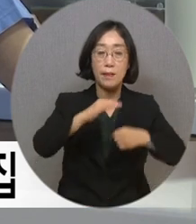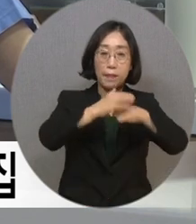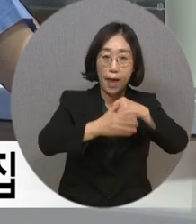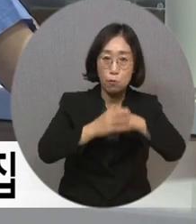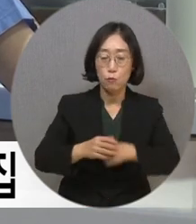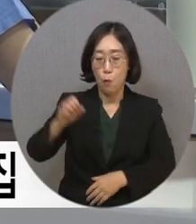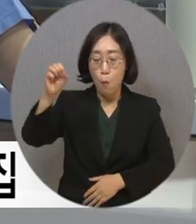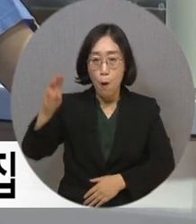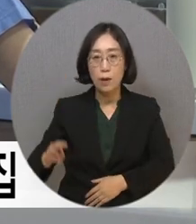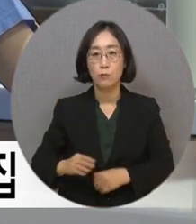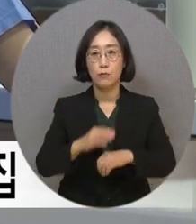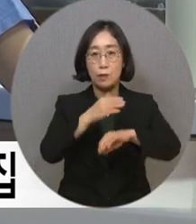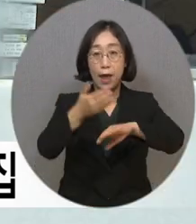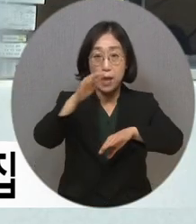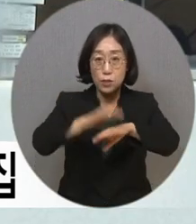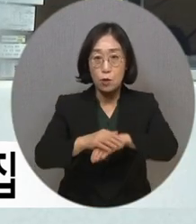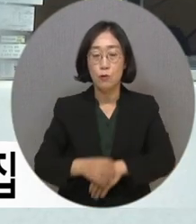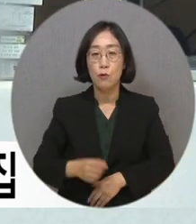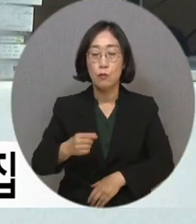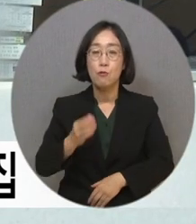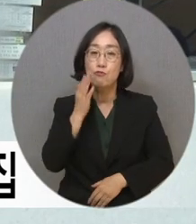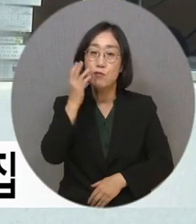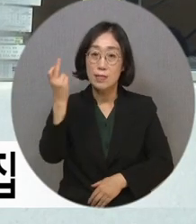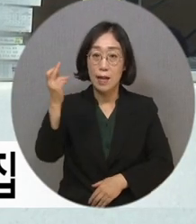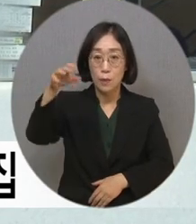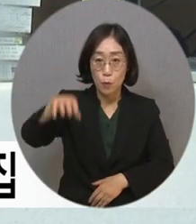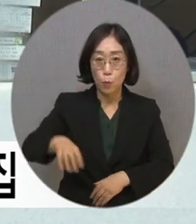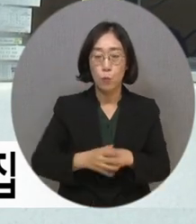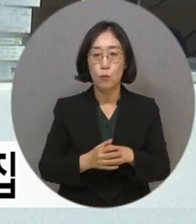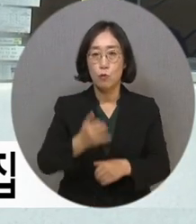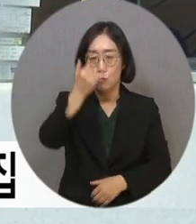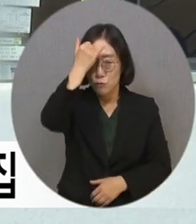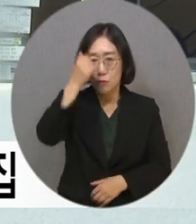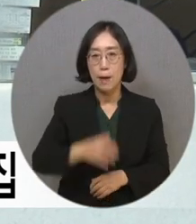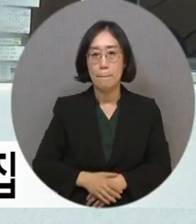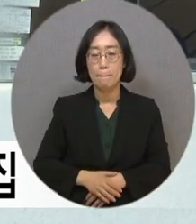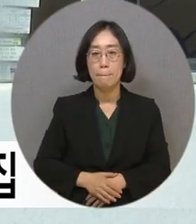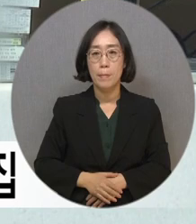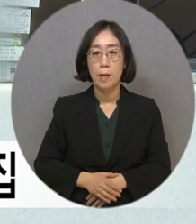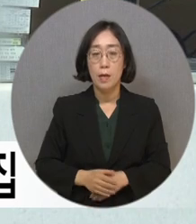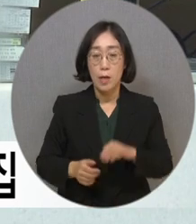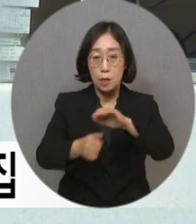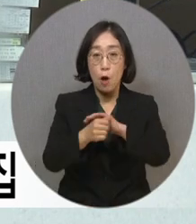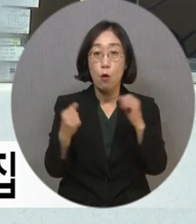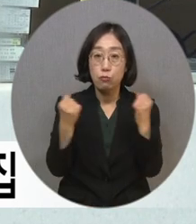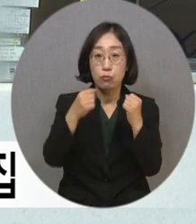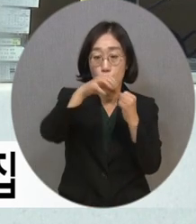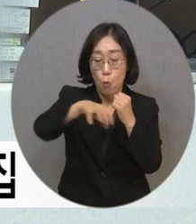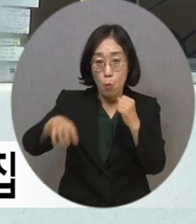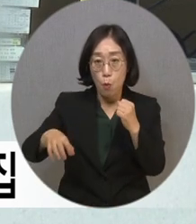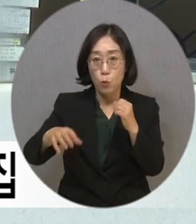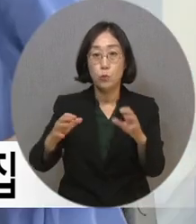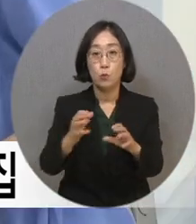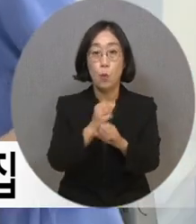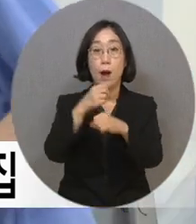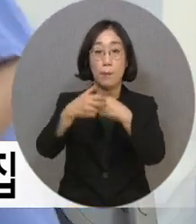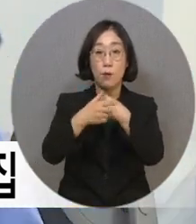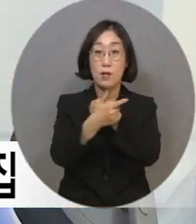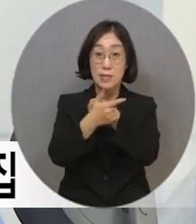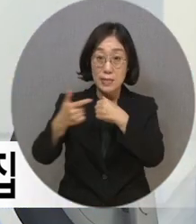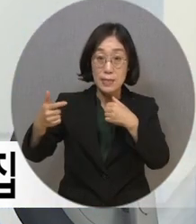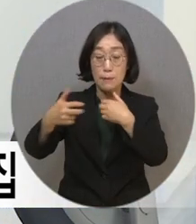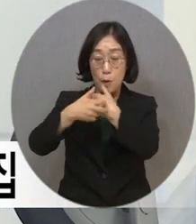광주, 대전, 울산, 세종, 충남, 전남, 경북 등 8개 시도에 소재한 종합병원 이상